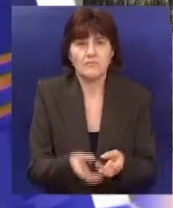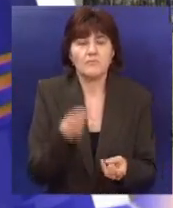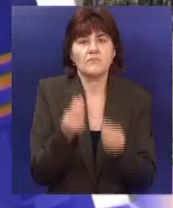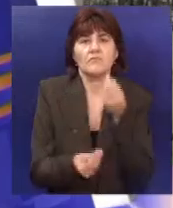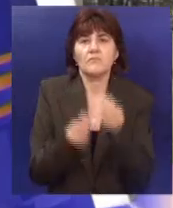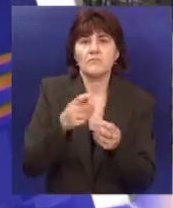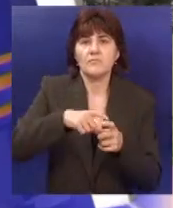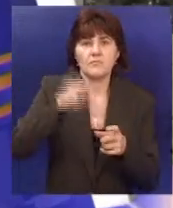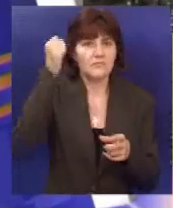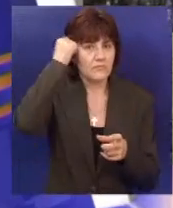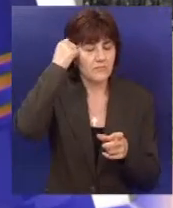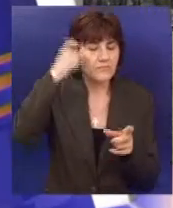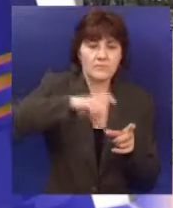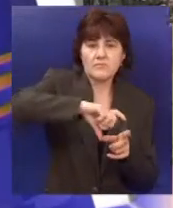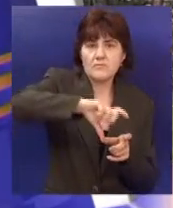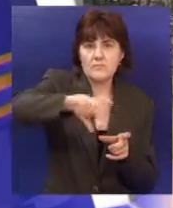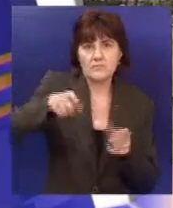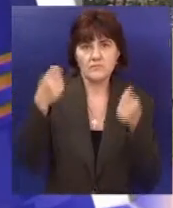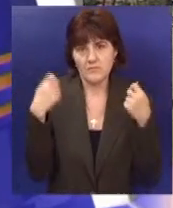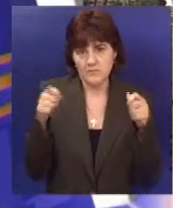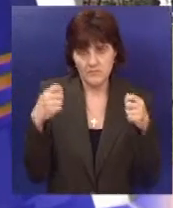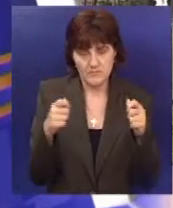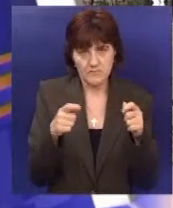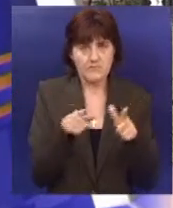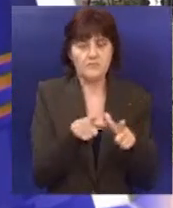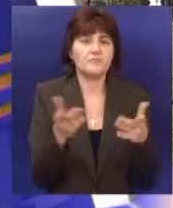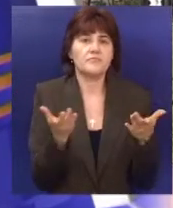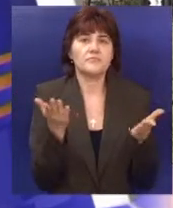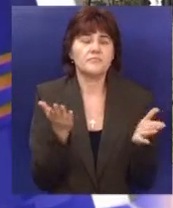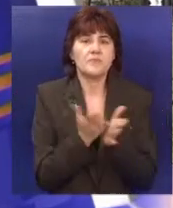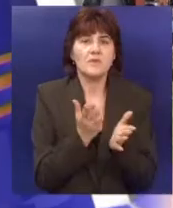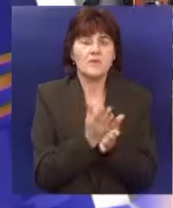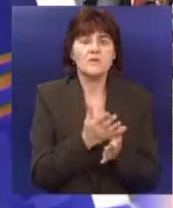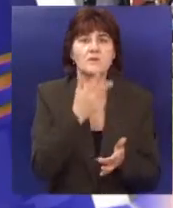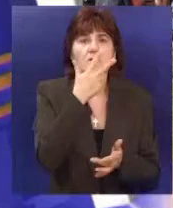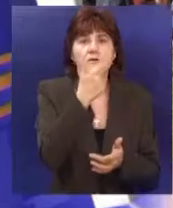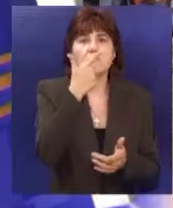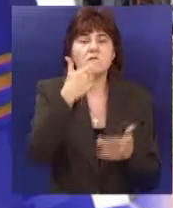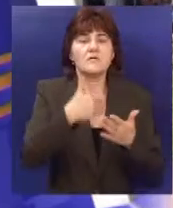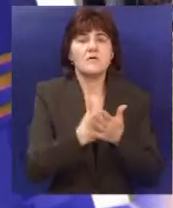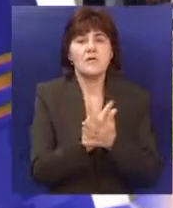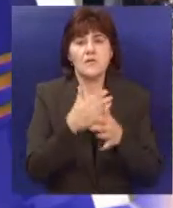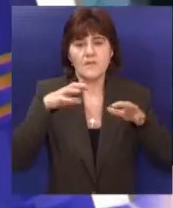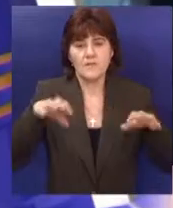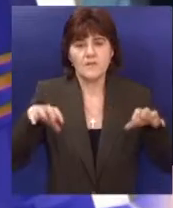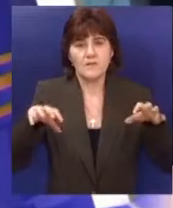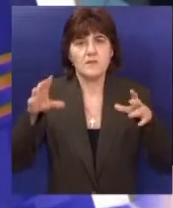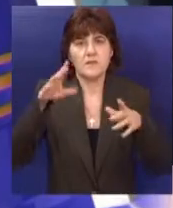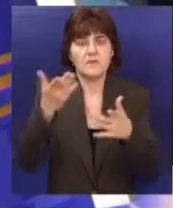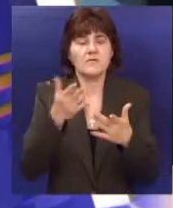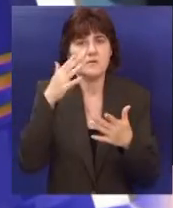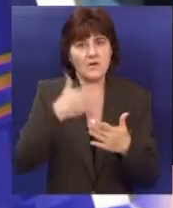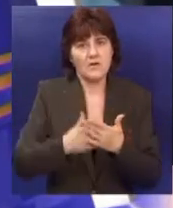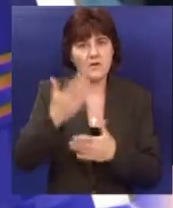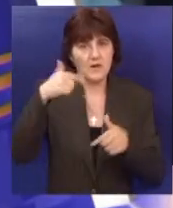Rekonstrukcija Dudove šume je deo projekta koji je ove godine pokrenuo grad u okviru koga će se podići 32 nova parka. Većina